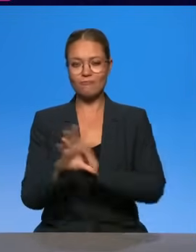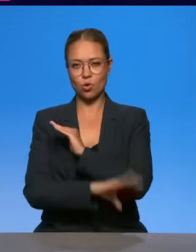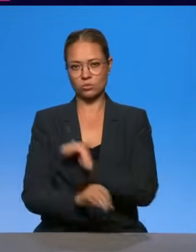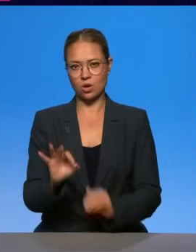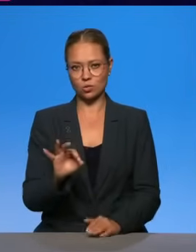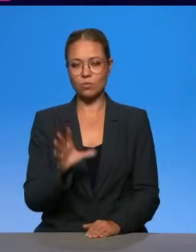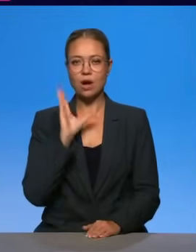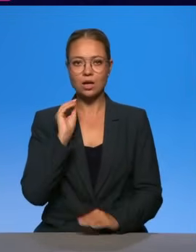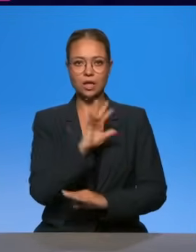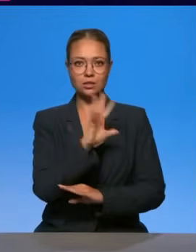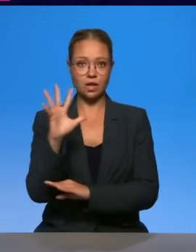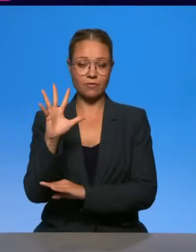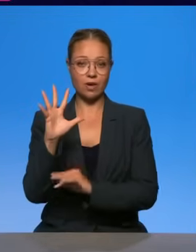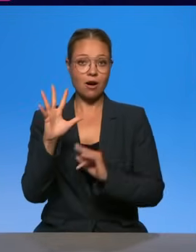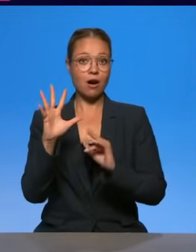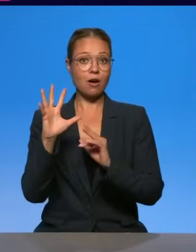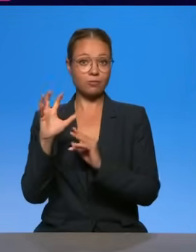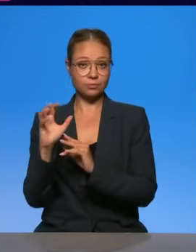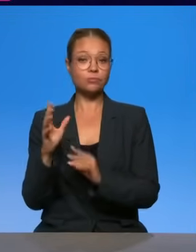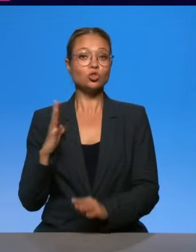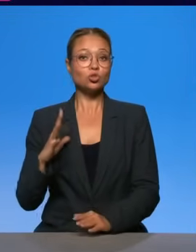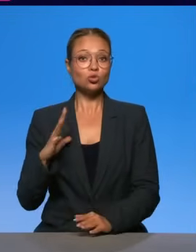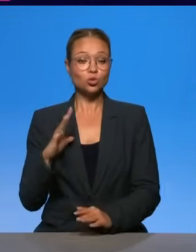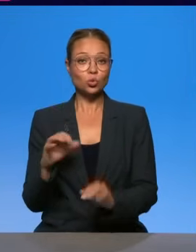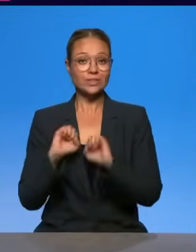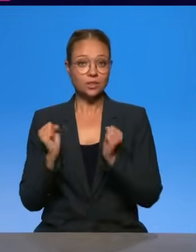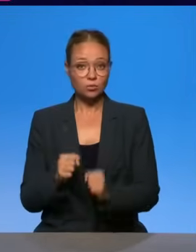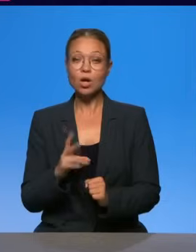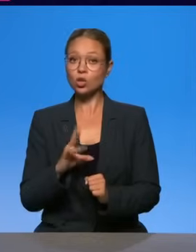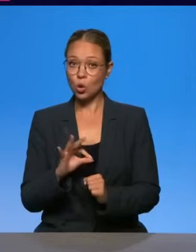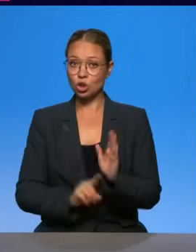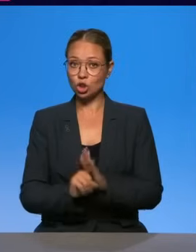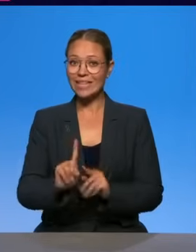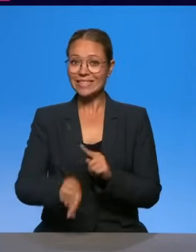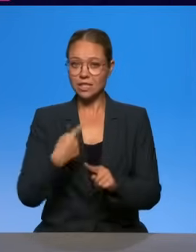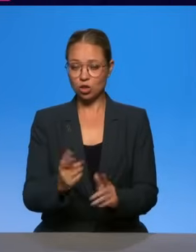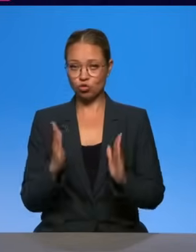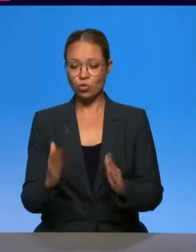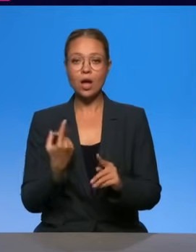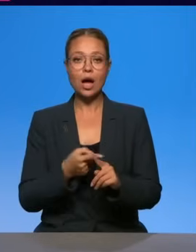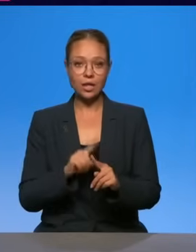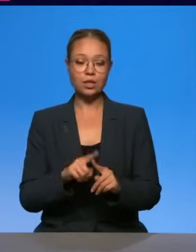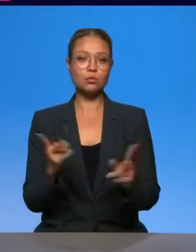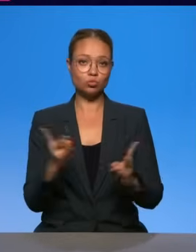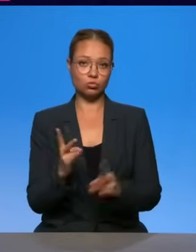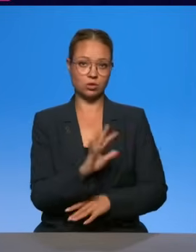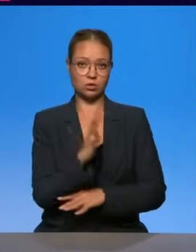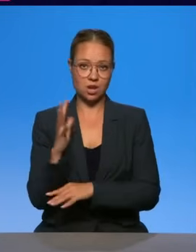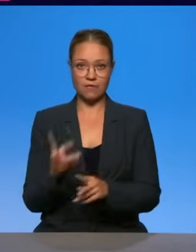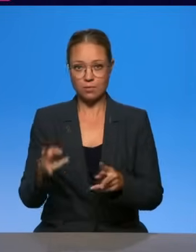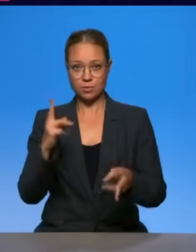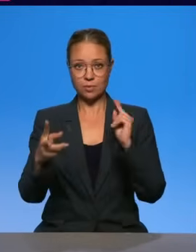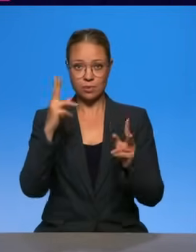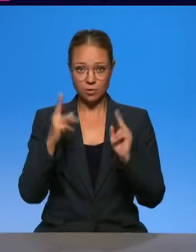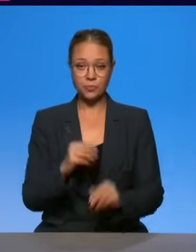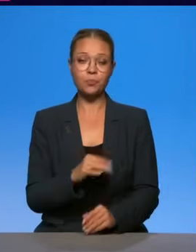зимнюю спячку, но при этом начинается сезон следующий, подготовка деревьев к работе, и начинается так называемая обрезка зимняя. И она тоже